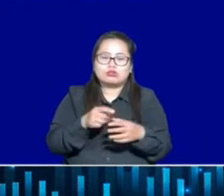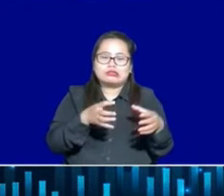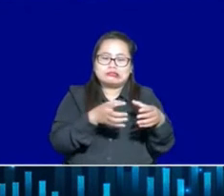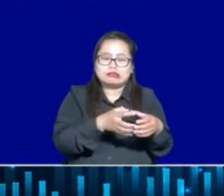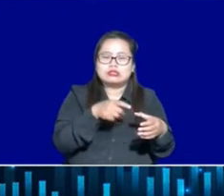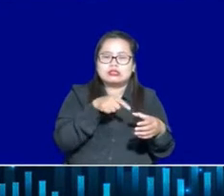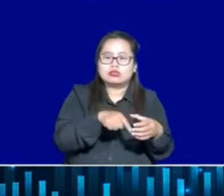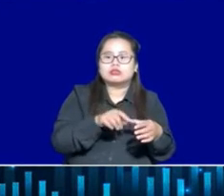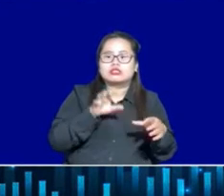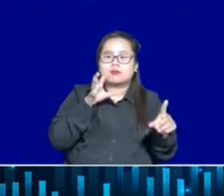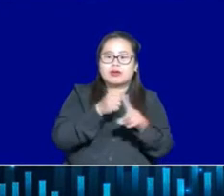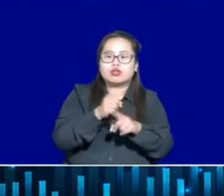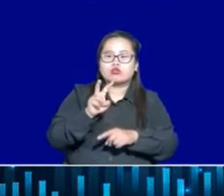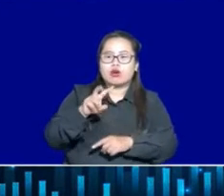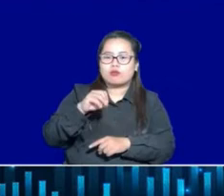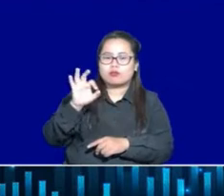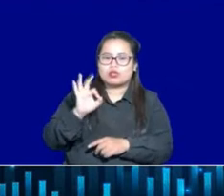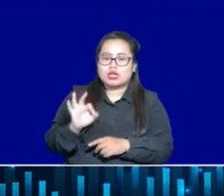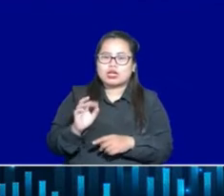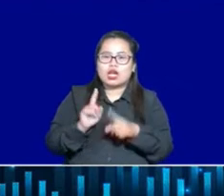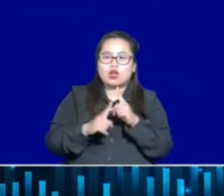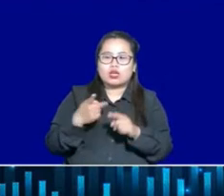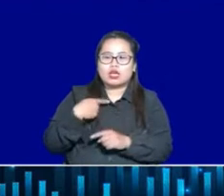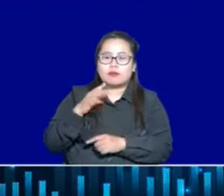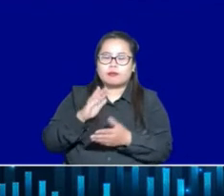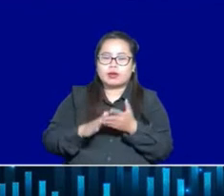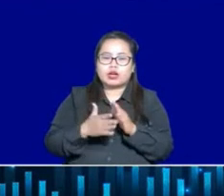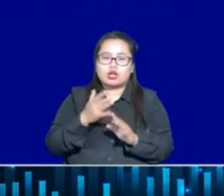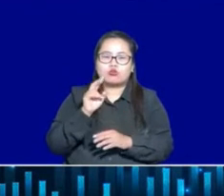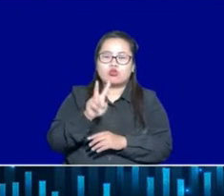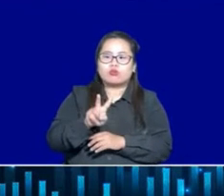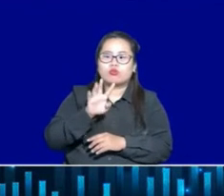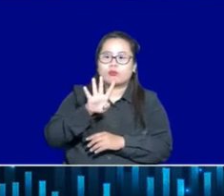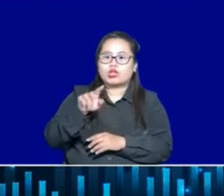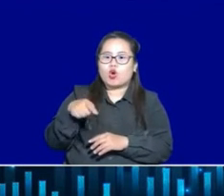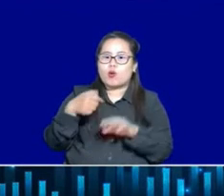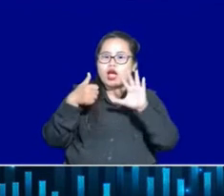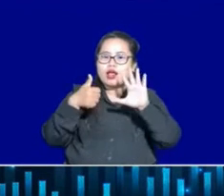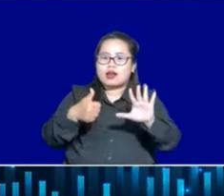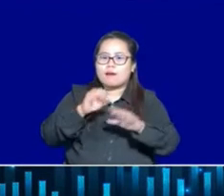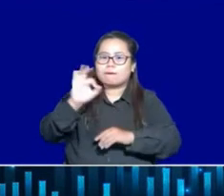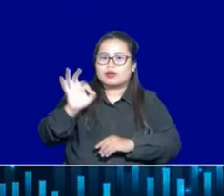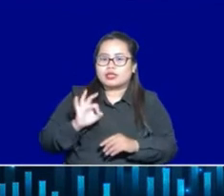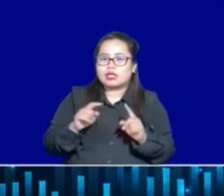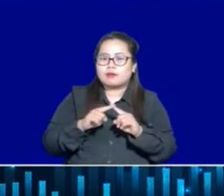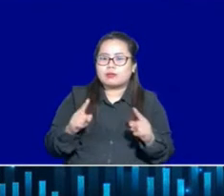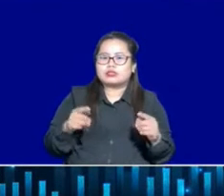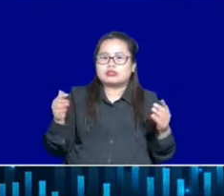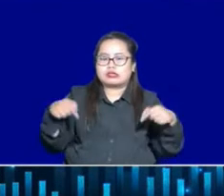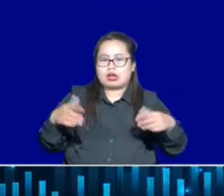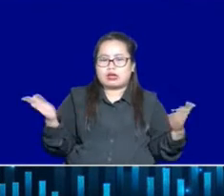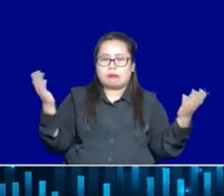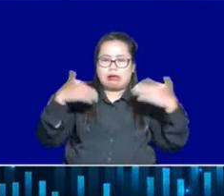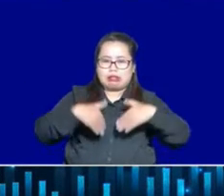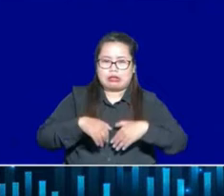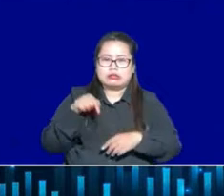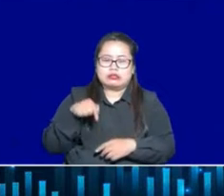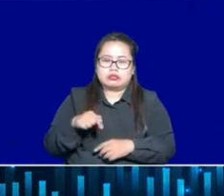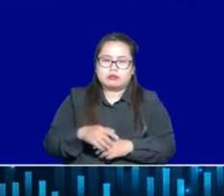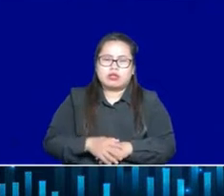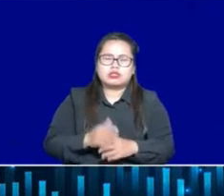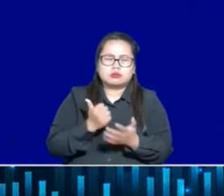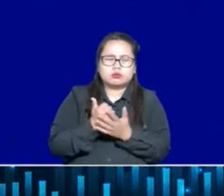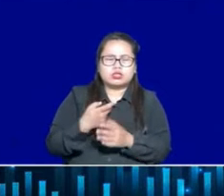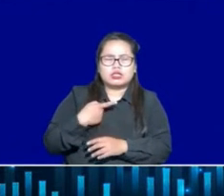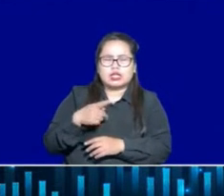Kita sebenarnya pernah di 24-26% pada waktu itu dan kemudian kembali ke sini. Kita terlalu